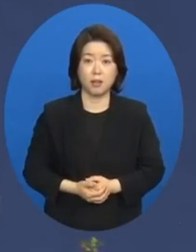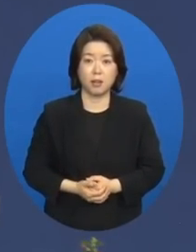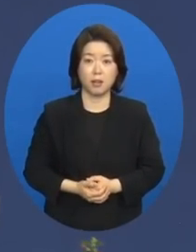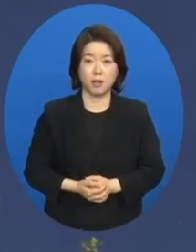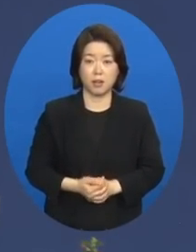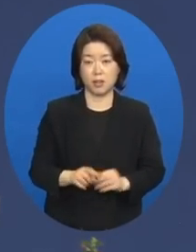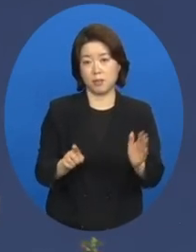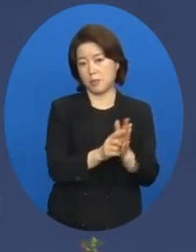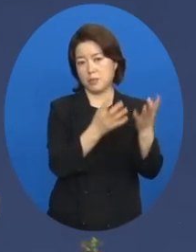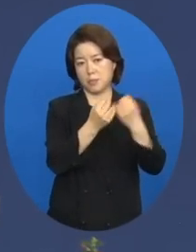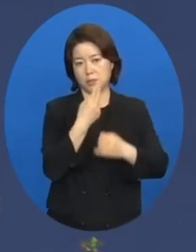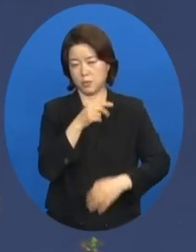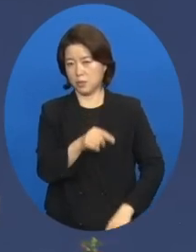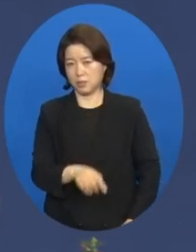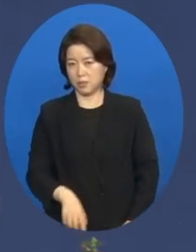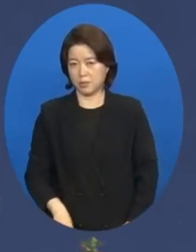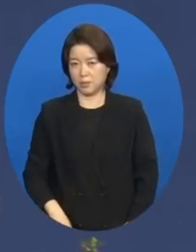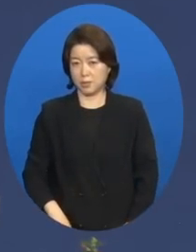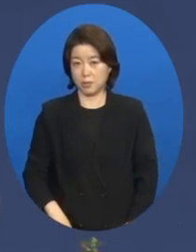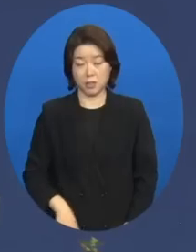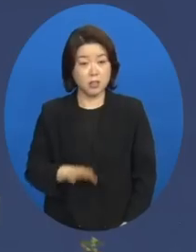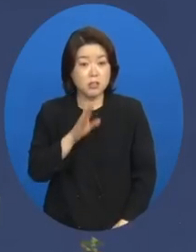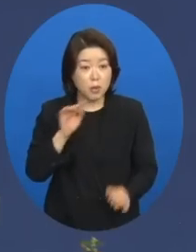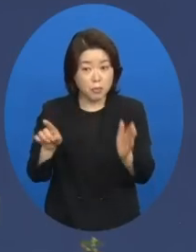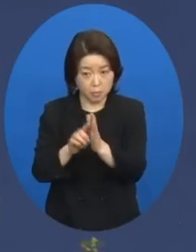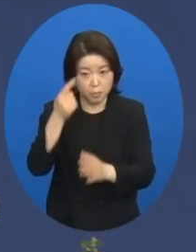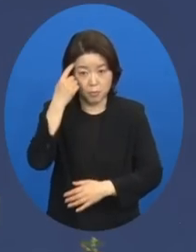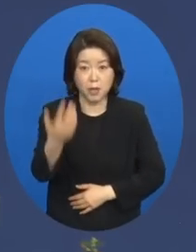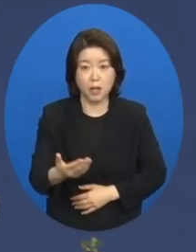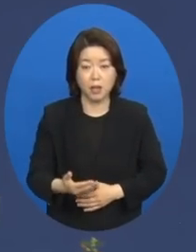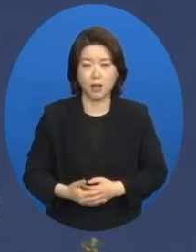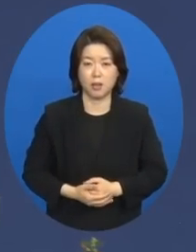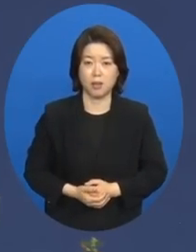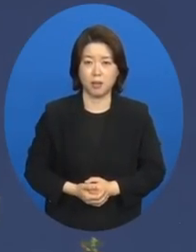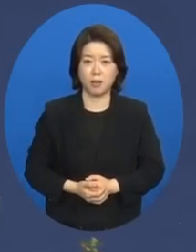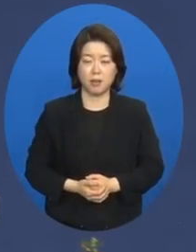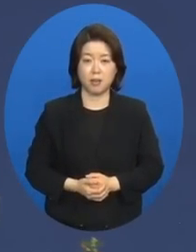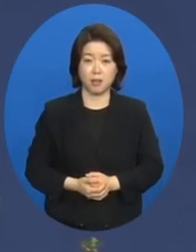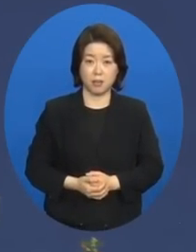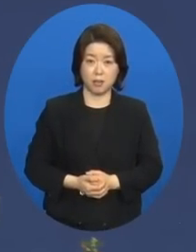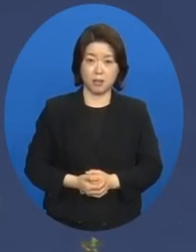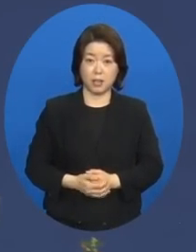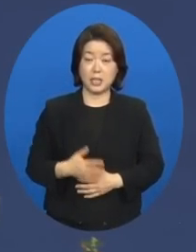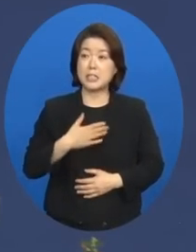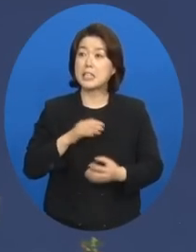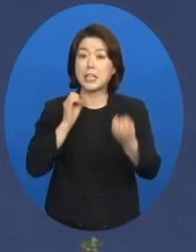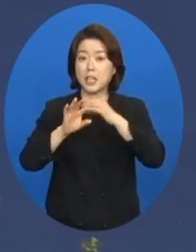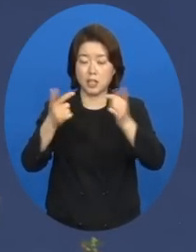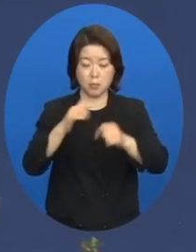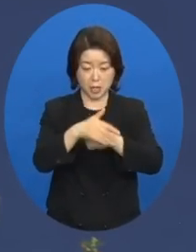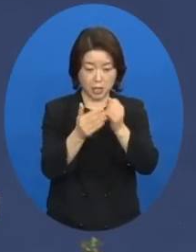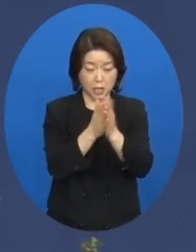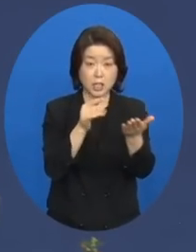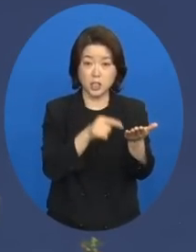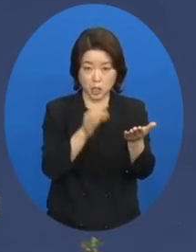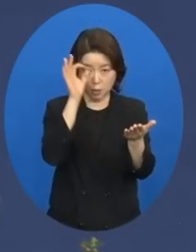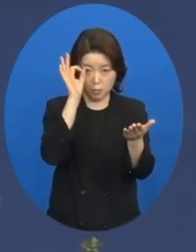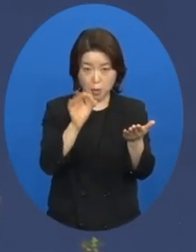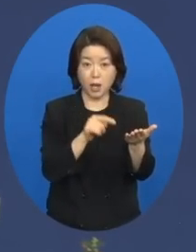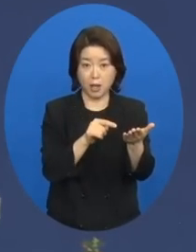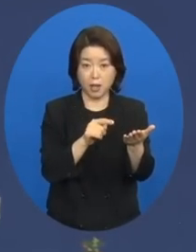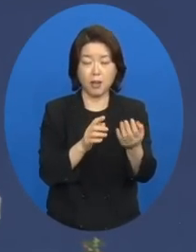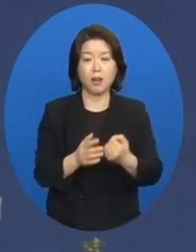믿는 분이 많지 않으신 것 같은데 정말 믿으시나요? 예, 제게 대답이 아니고 성경의 대답 좀